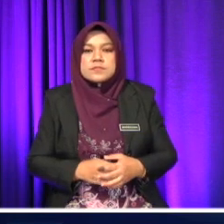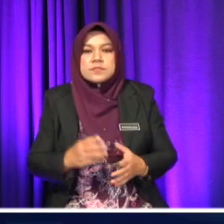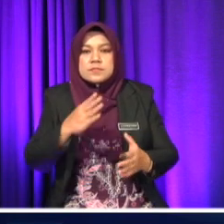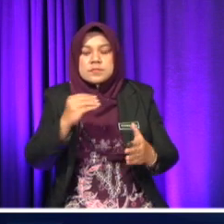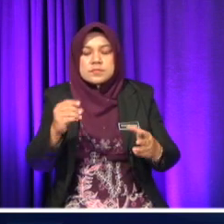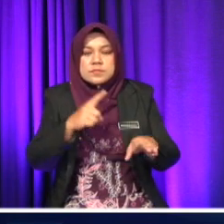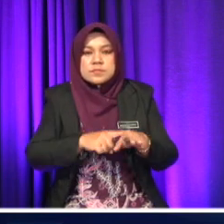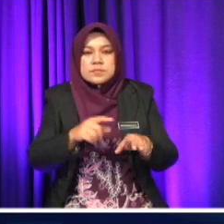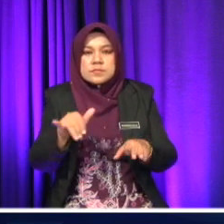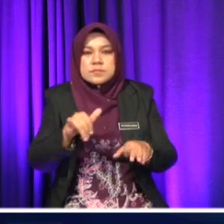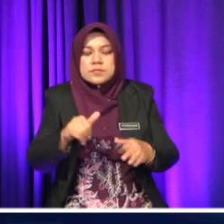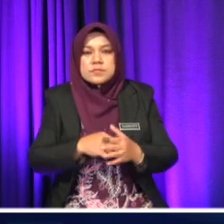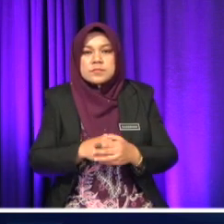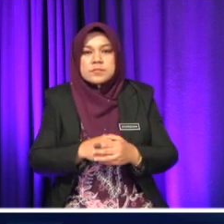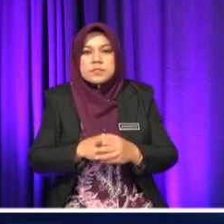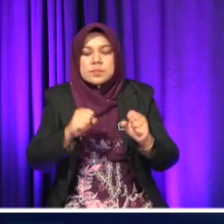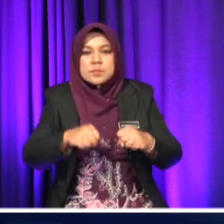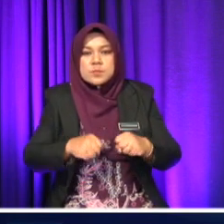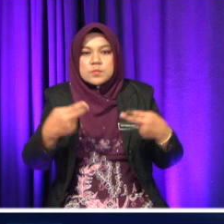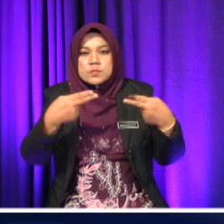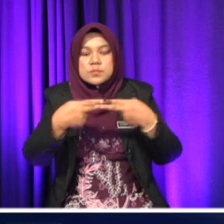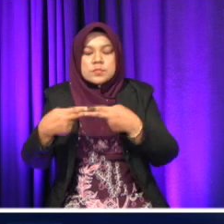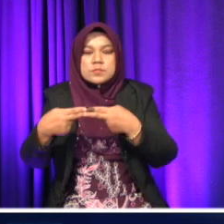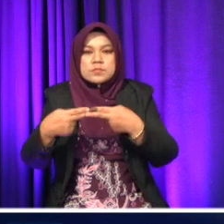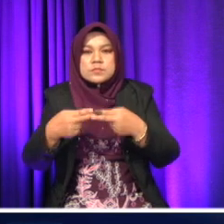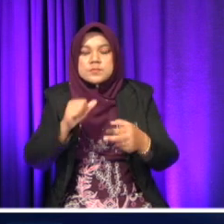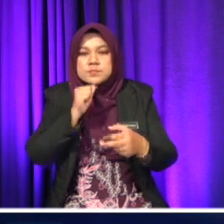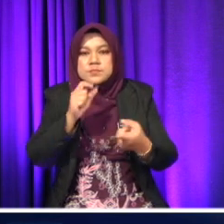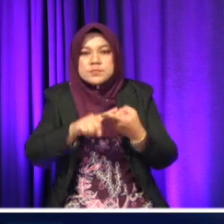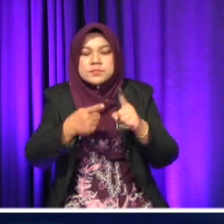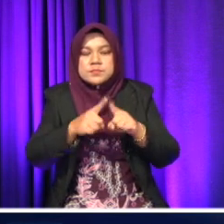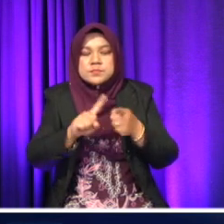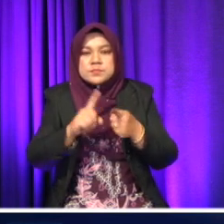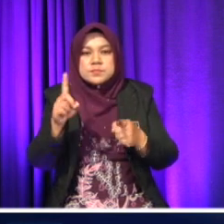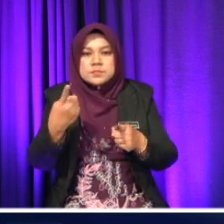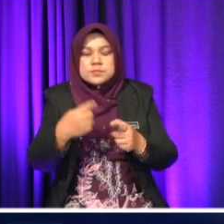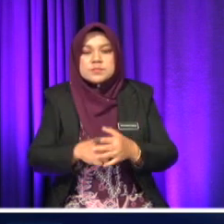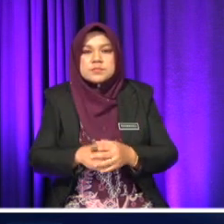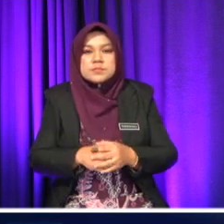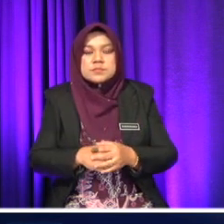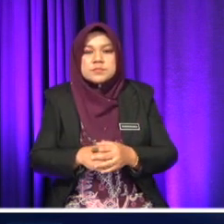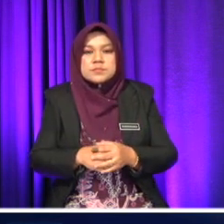kita perlu adegan jaringan dan jalinan bukan kawan sekilas saja